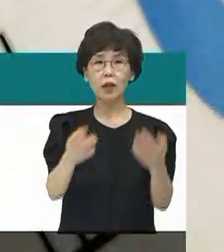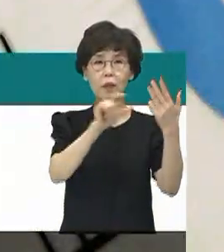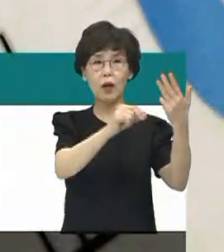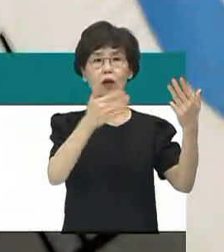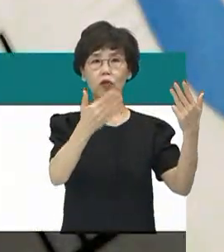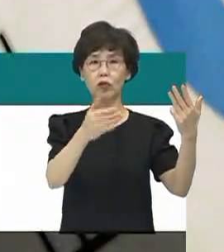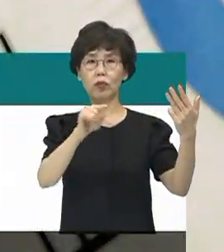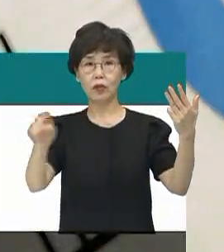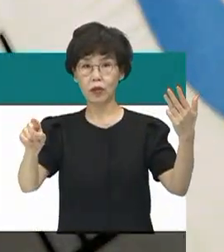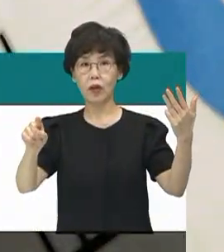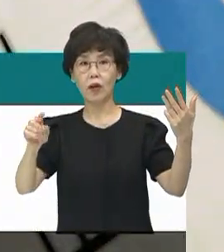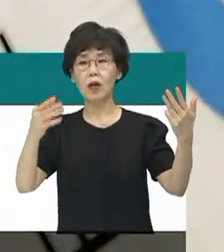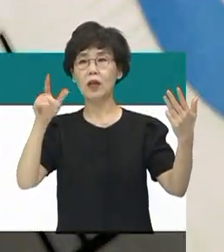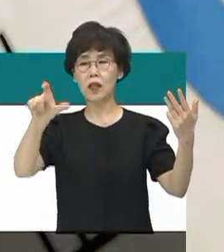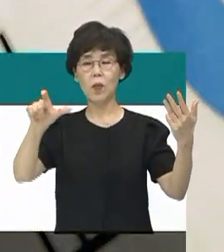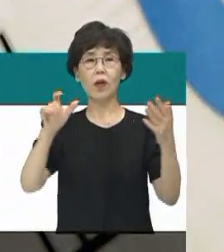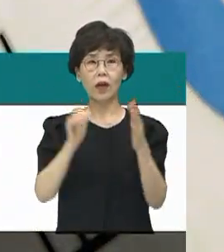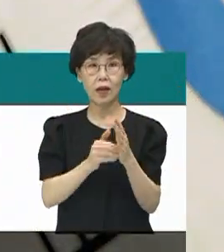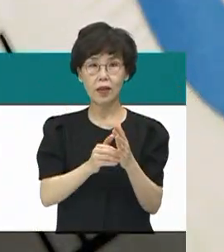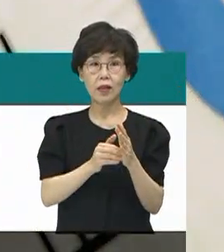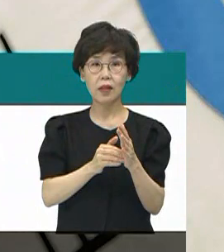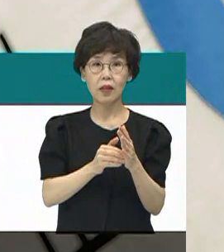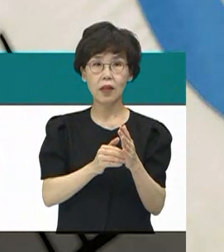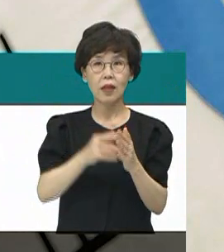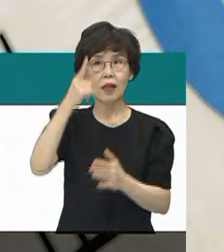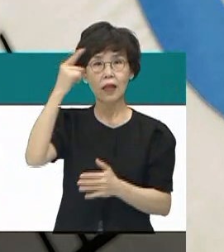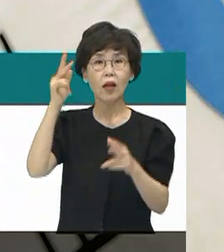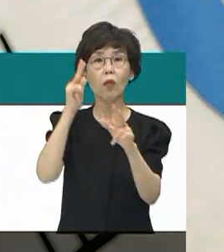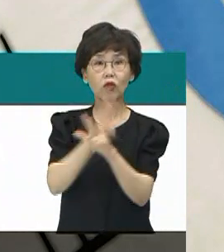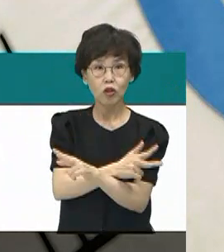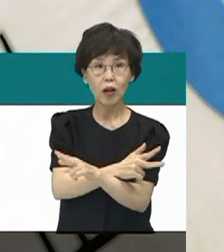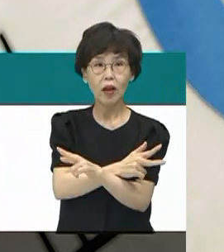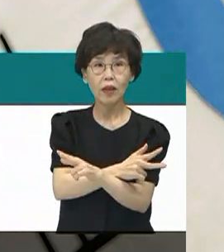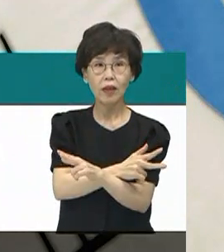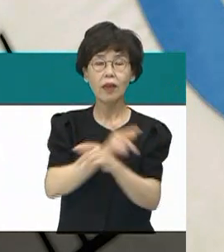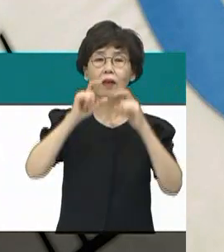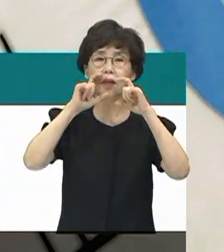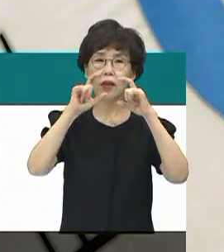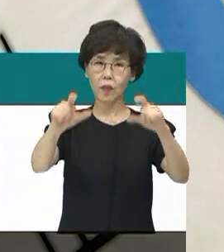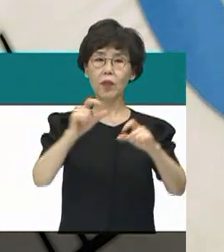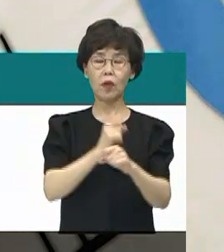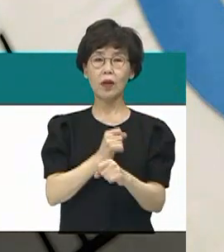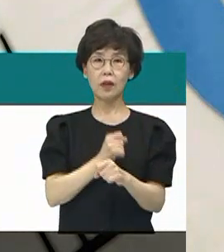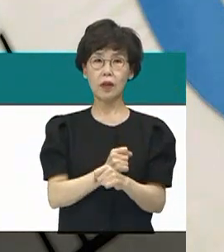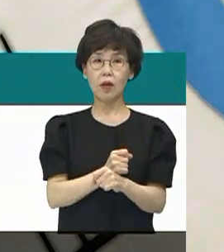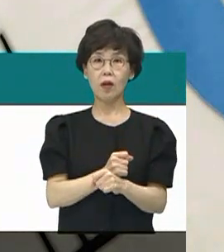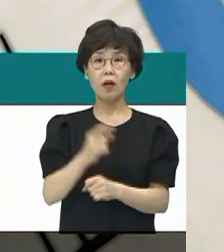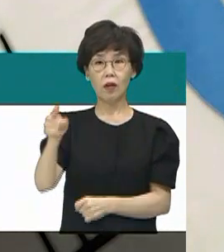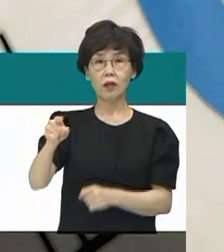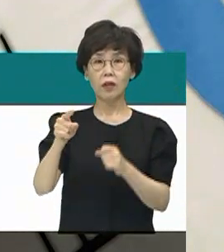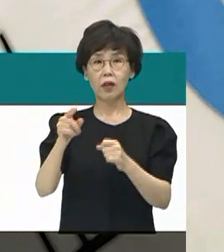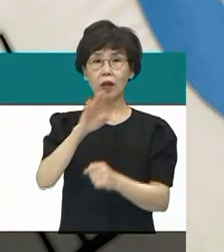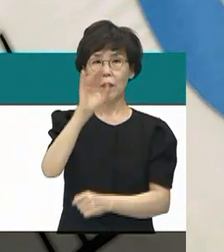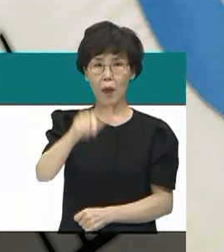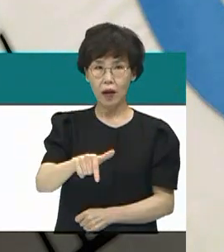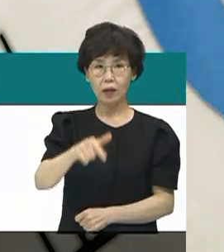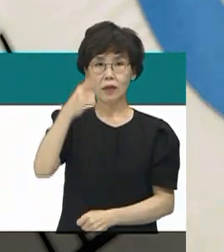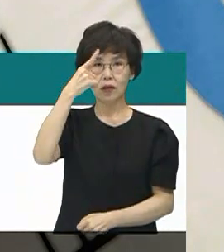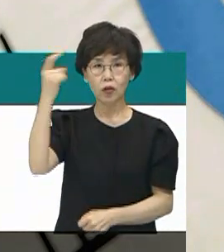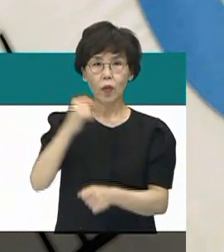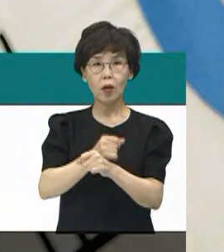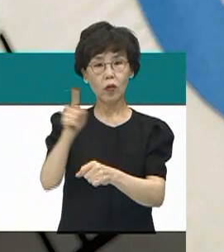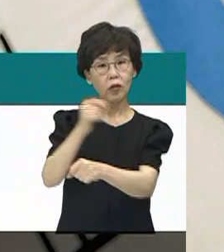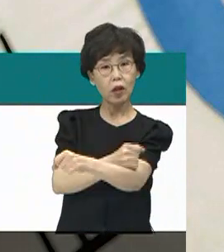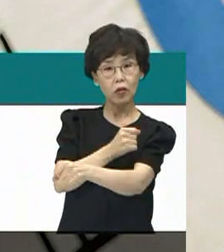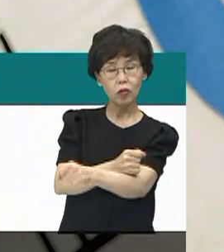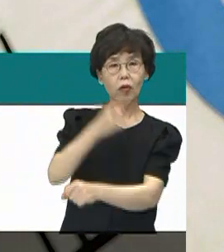9일부터 15일까지를 기념주간으로 선포해 그를 추모하고 그의